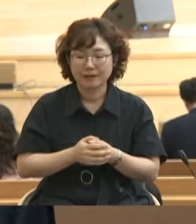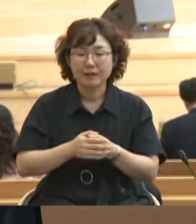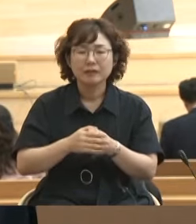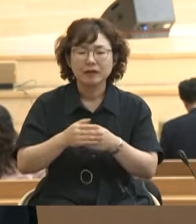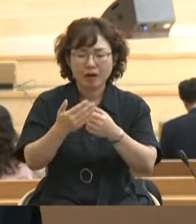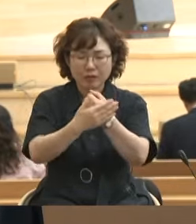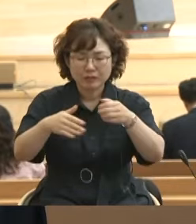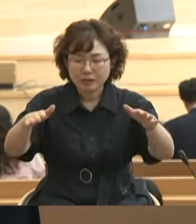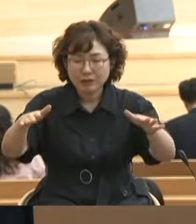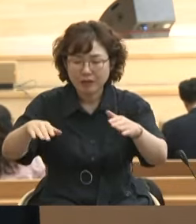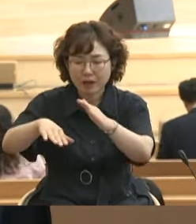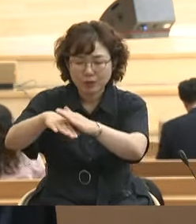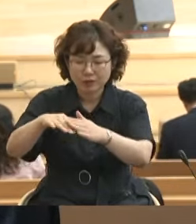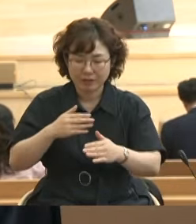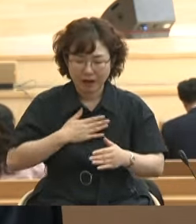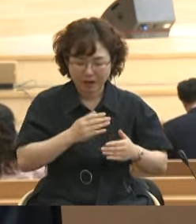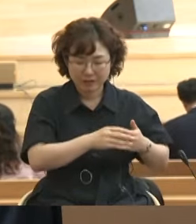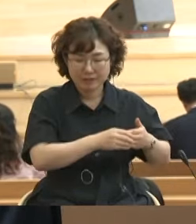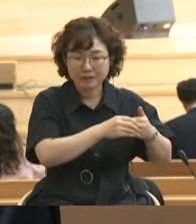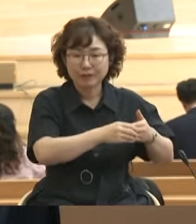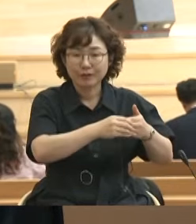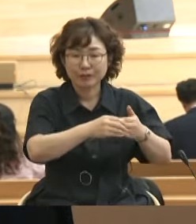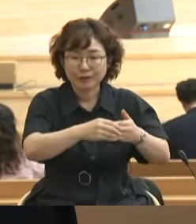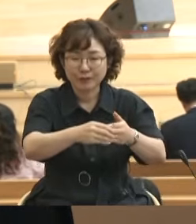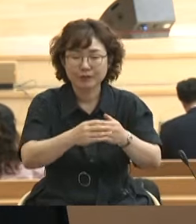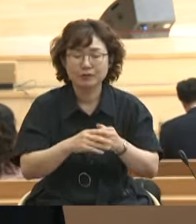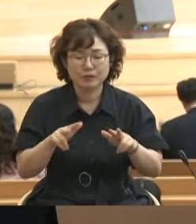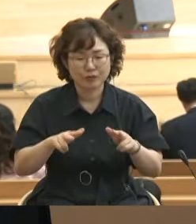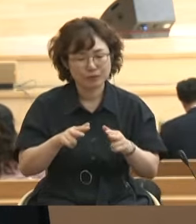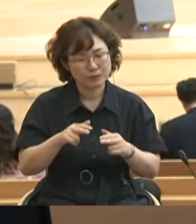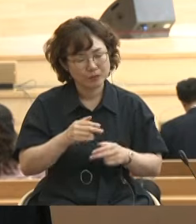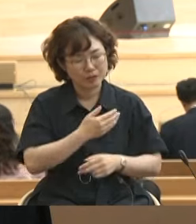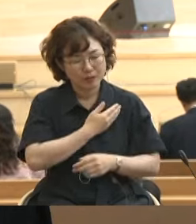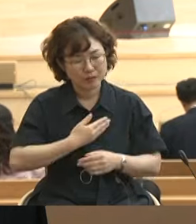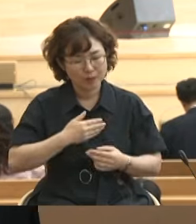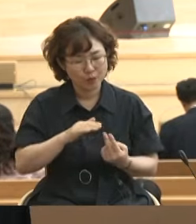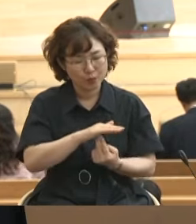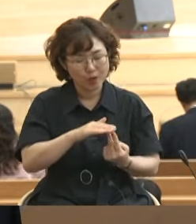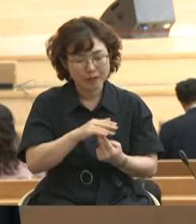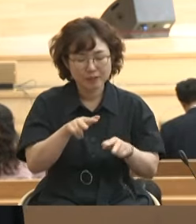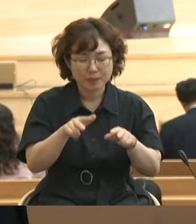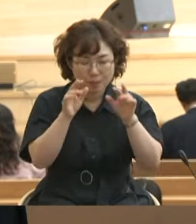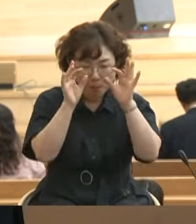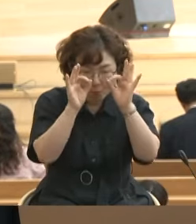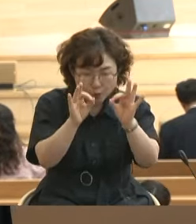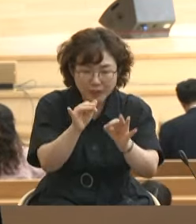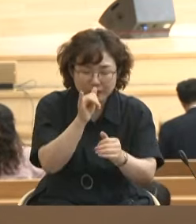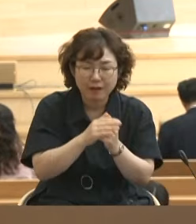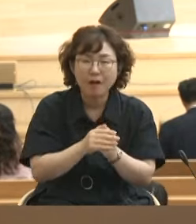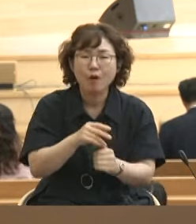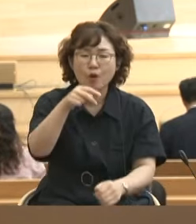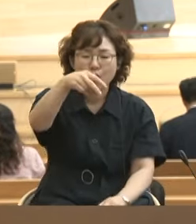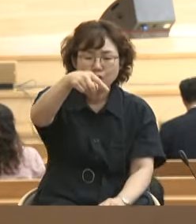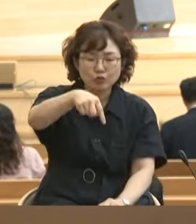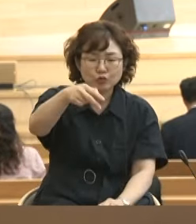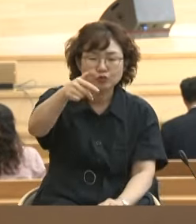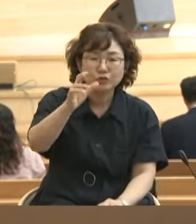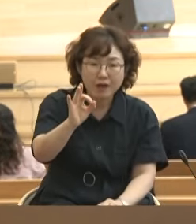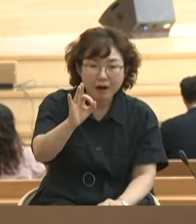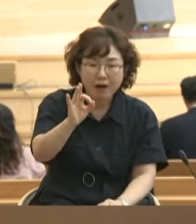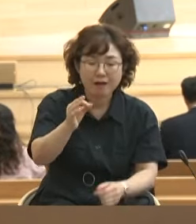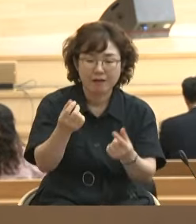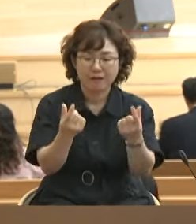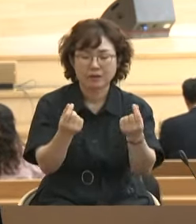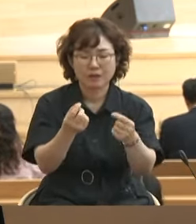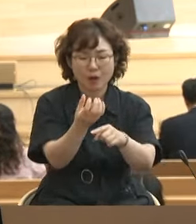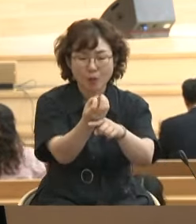손에 이끌려가지고 지금 사도 요한이 보고 있는 것이 있어요. 그게 뭐냐, 수정같이 맑은